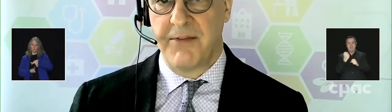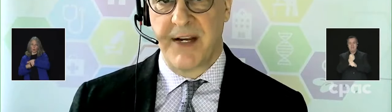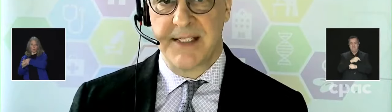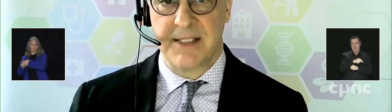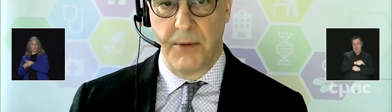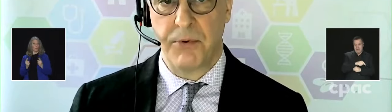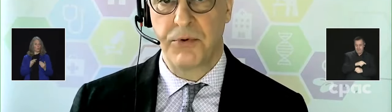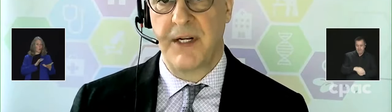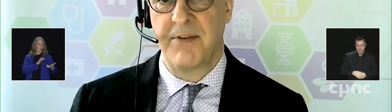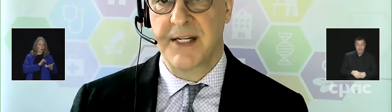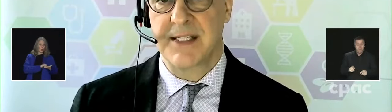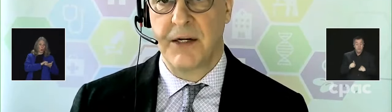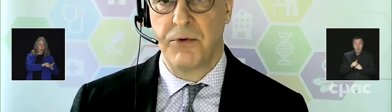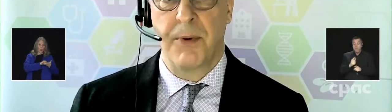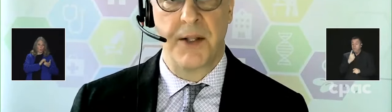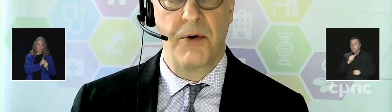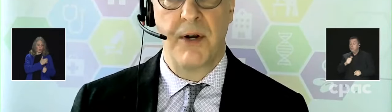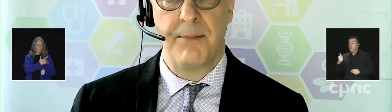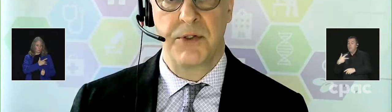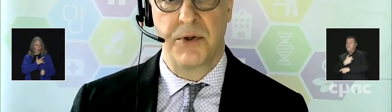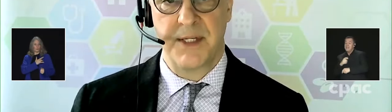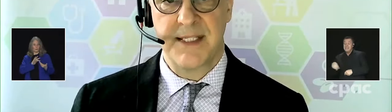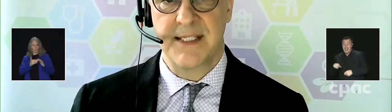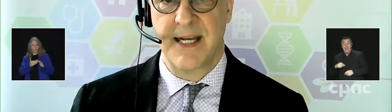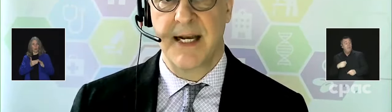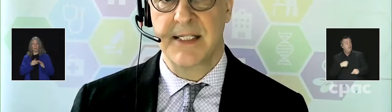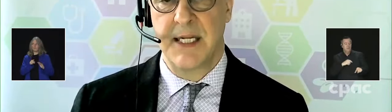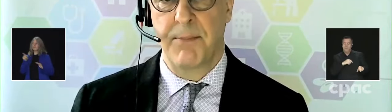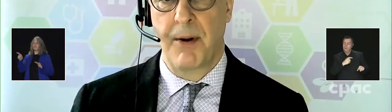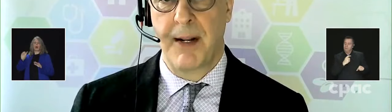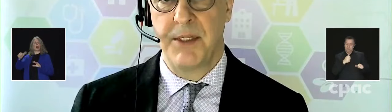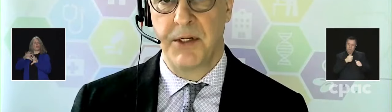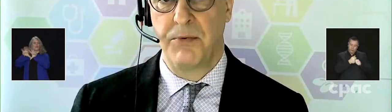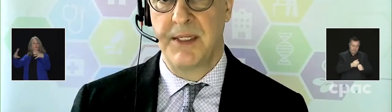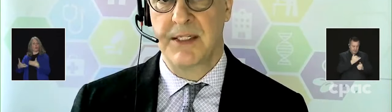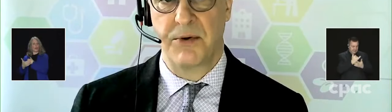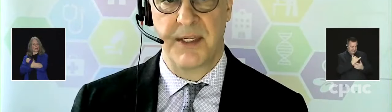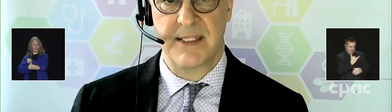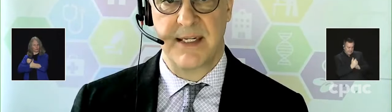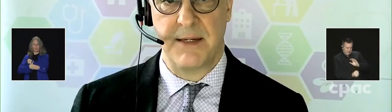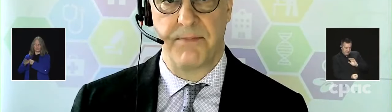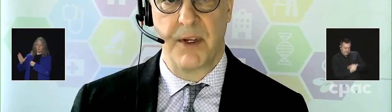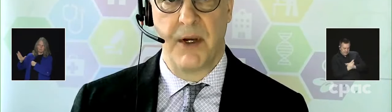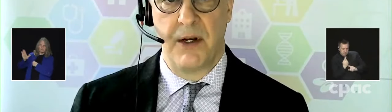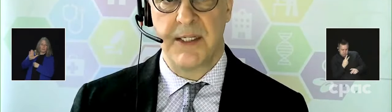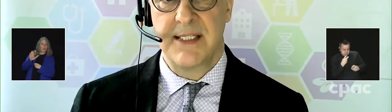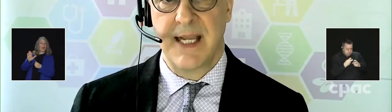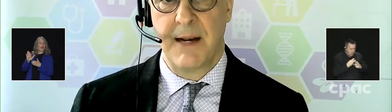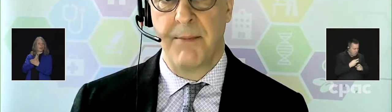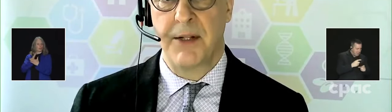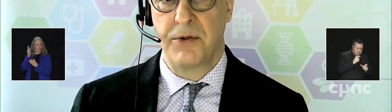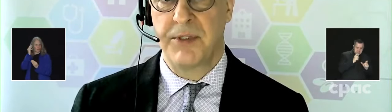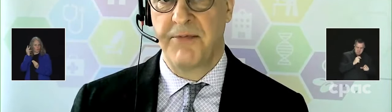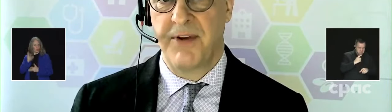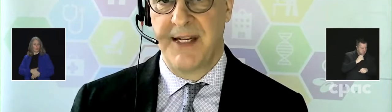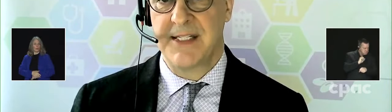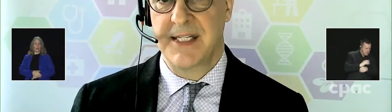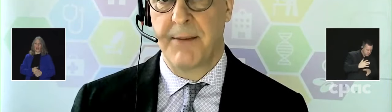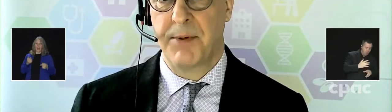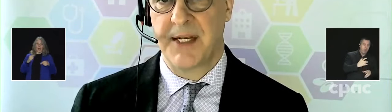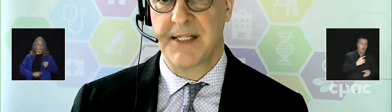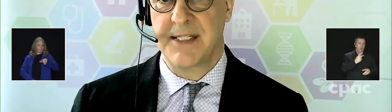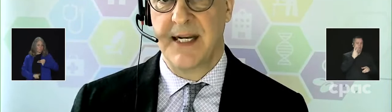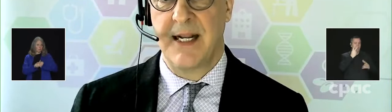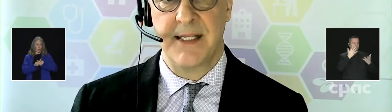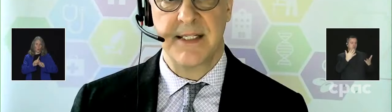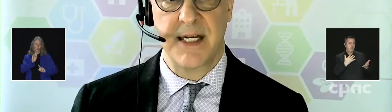Comme pour tous les vaccins, nous prendrons les mesures nécessaires si des problèmes d'innocuité sont décelés. Le signalement de tout effet